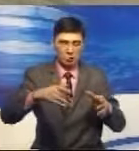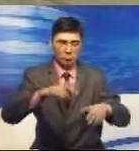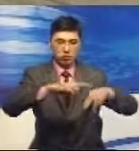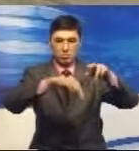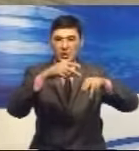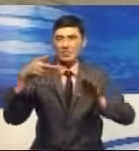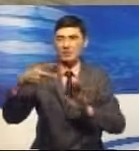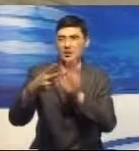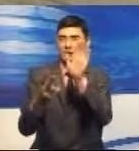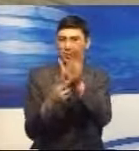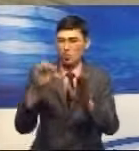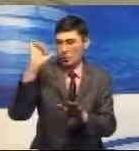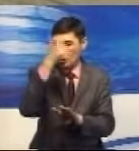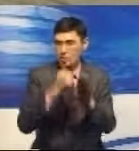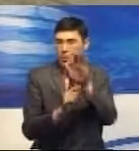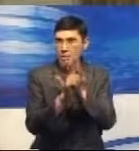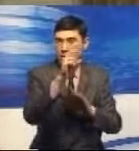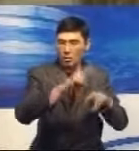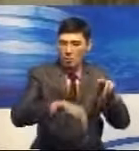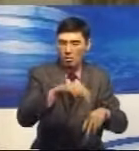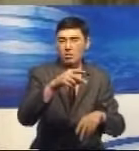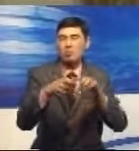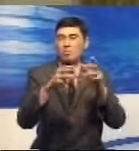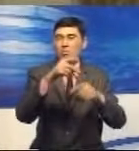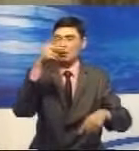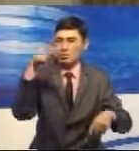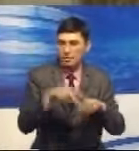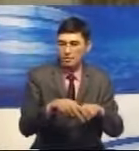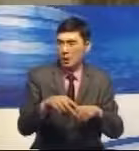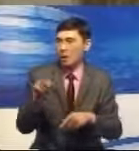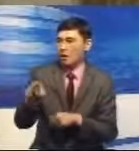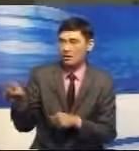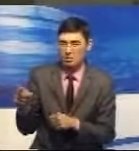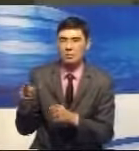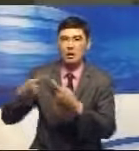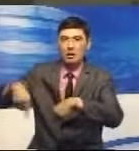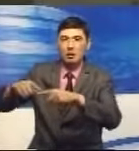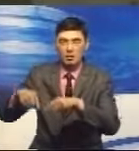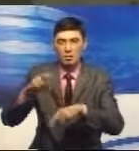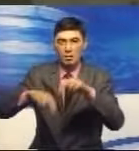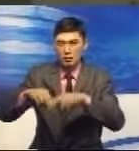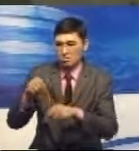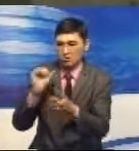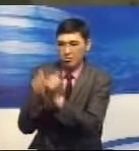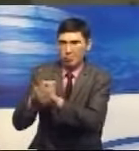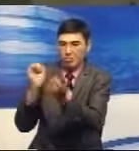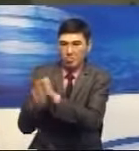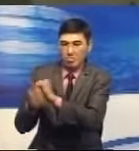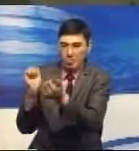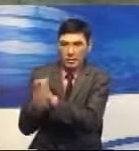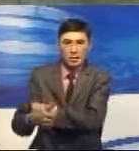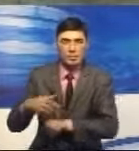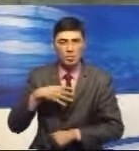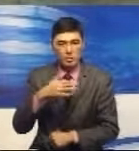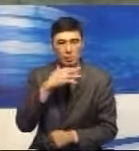болатын. Содан бері әкімдерде жоба бойынша жұмыс істеген сәулетшілер де, инвесторлар да сан мәрте ауысты. Нысанды аяқтау үшін қоғамдық